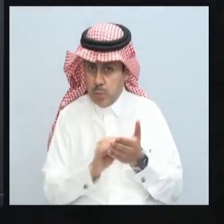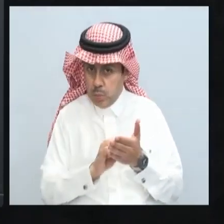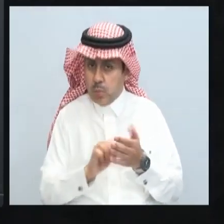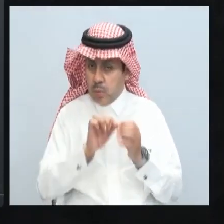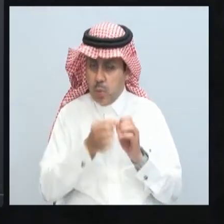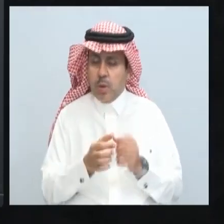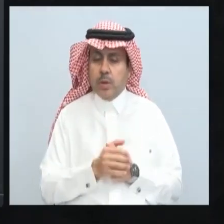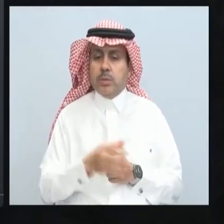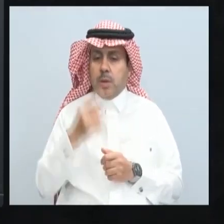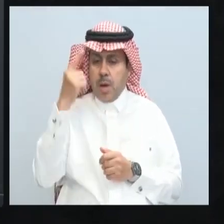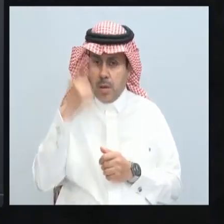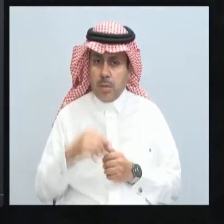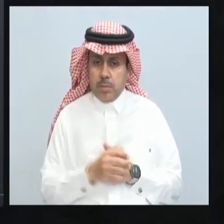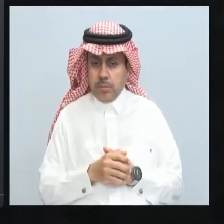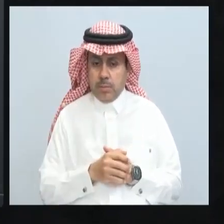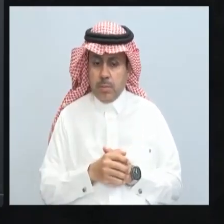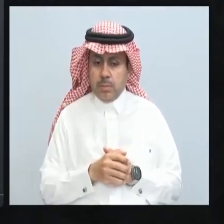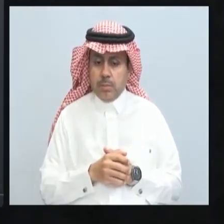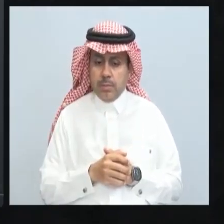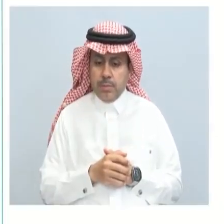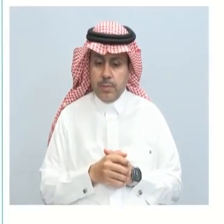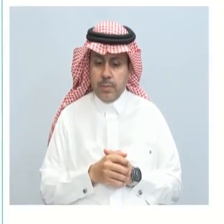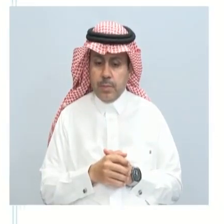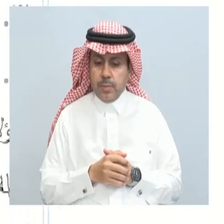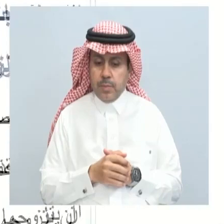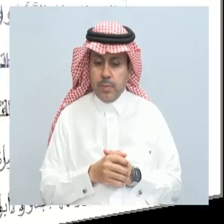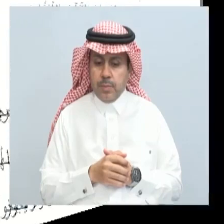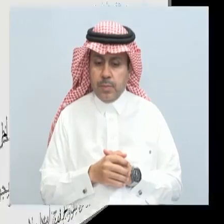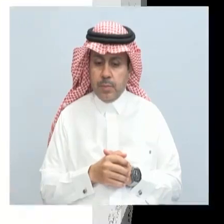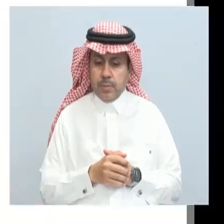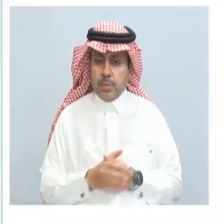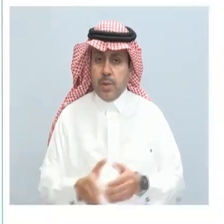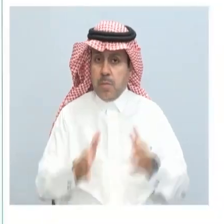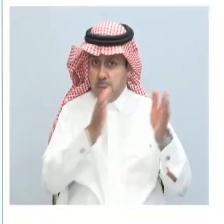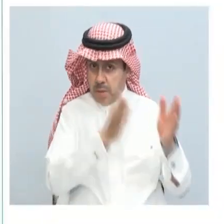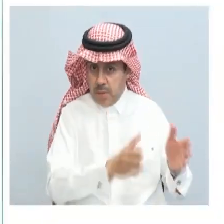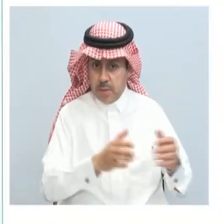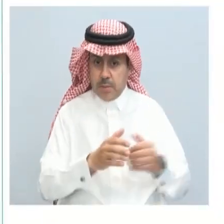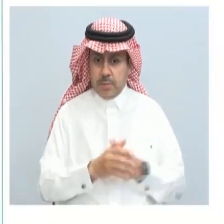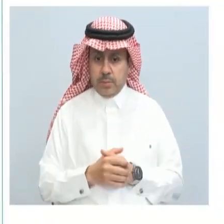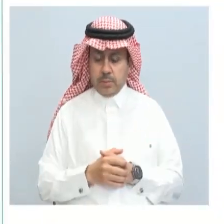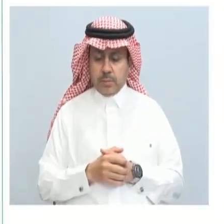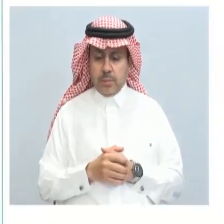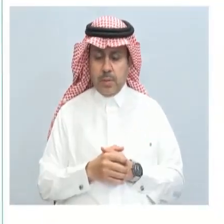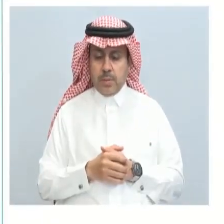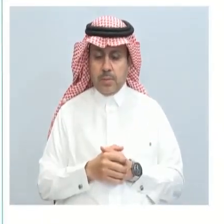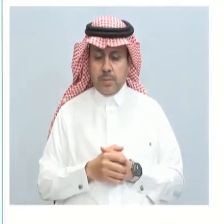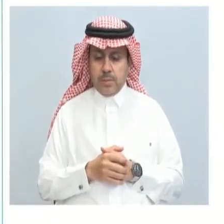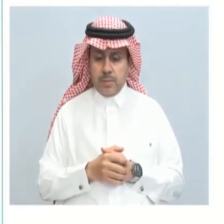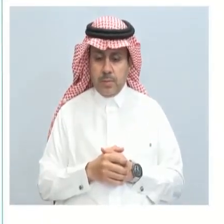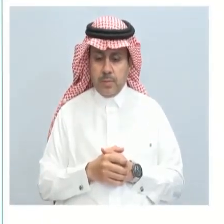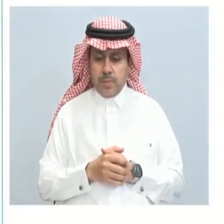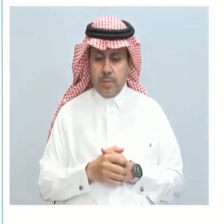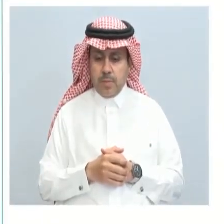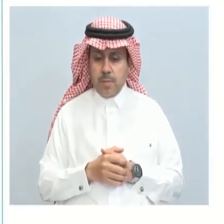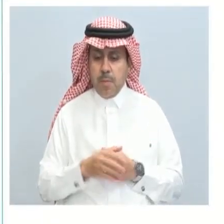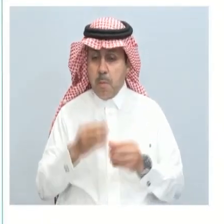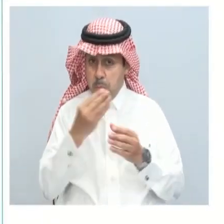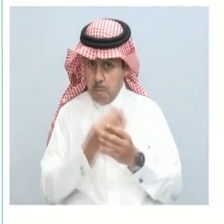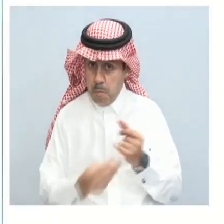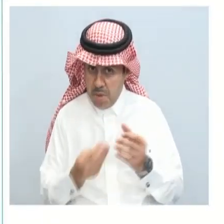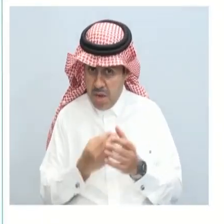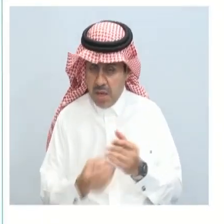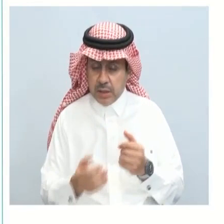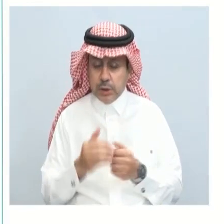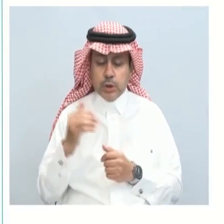ولا يلزم الدخول على الزوجه بعد هذا ايها الطلاب والطالبات ايضا ناتي على هذا